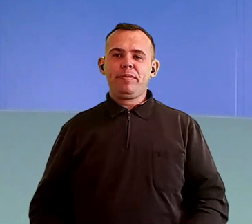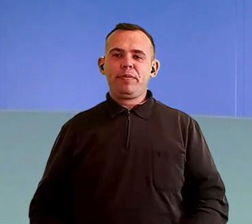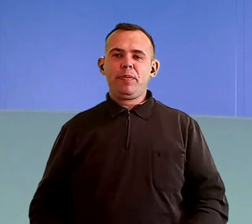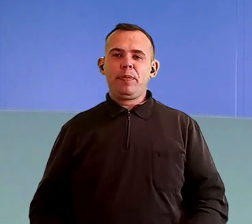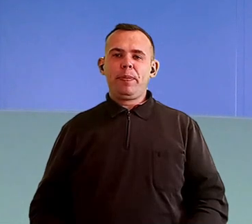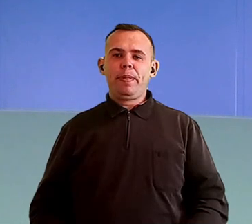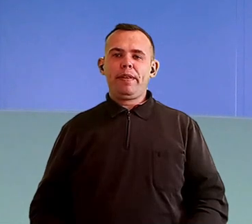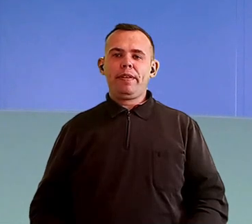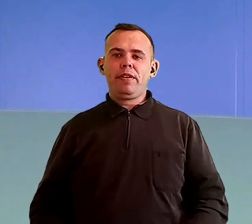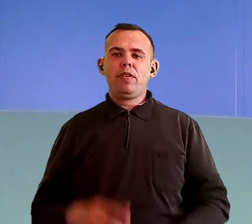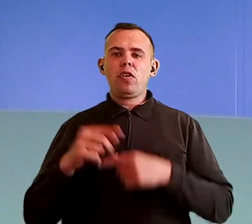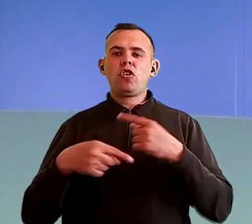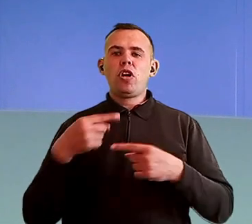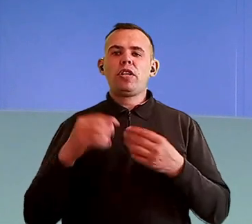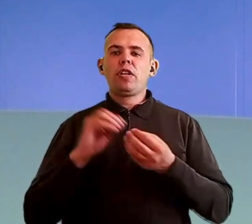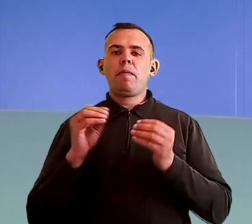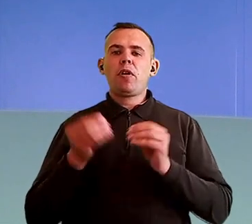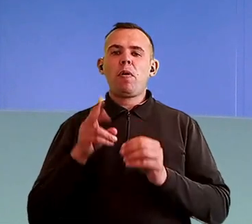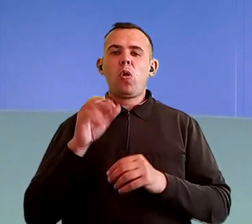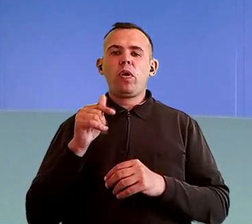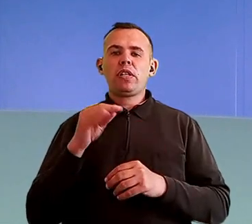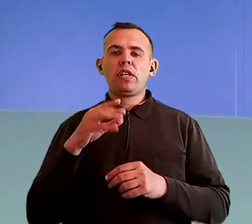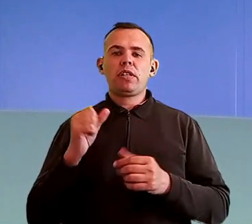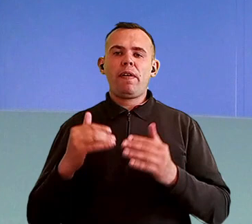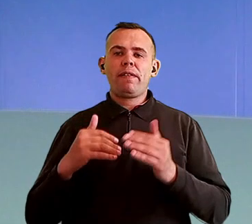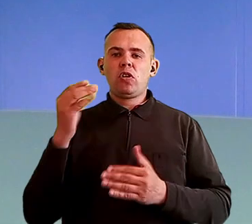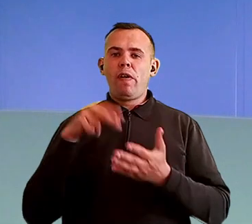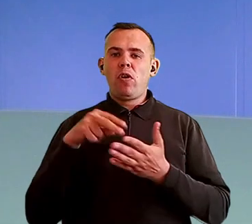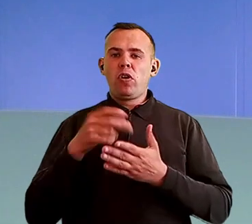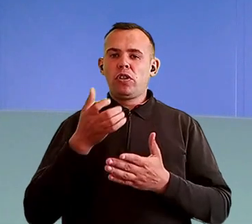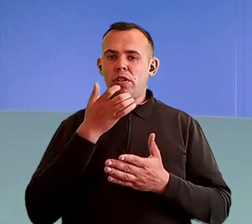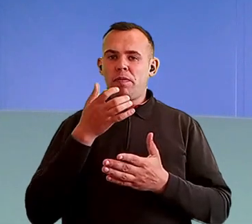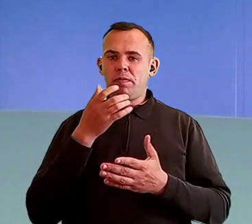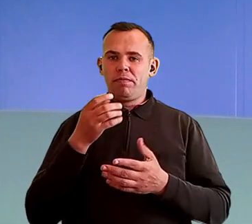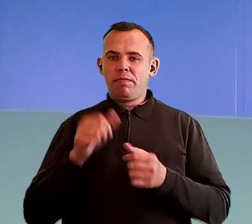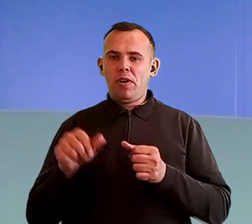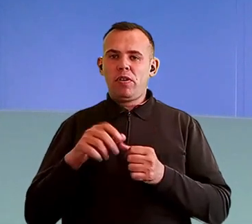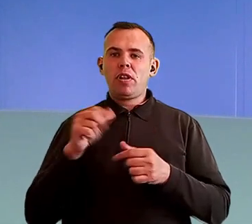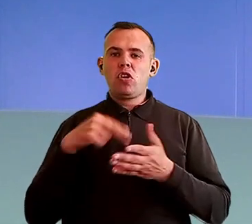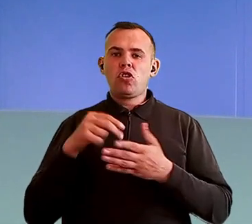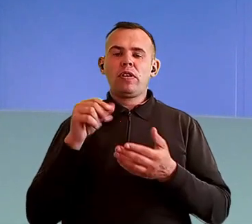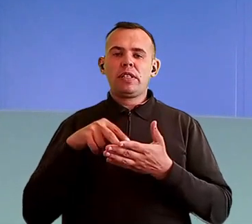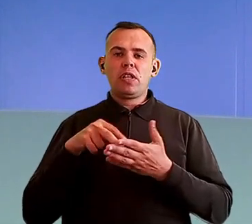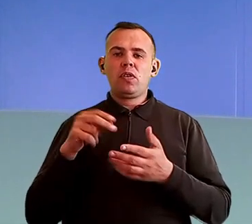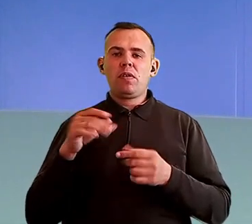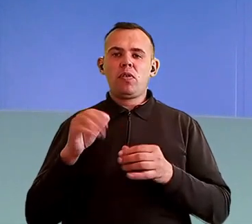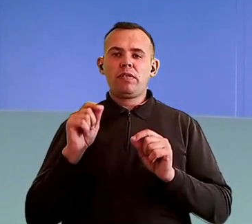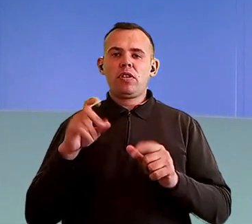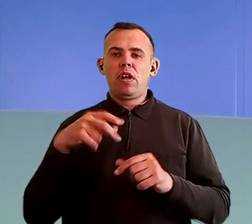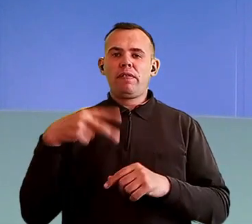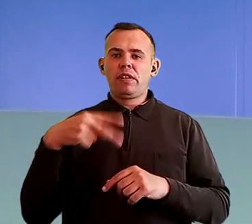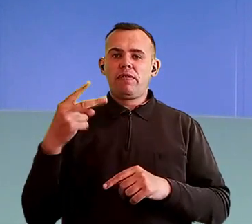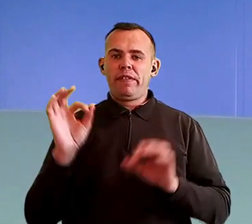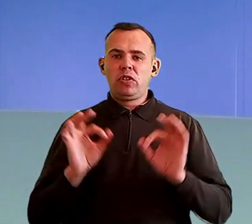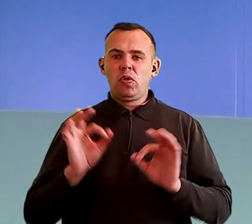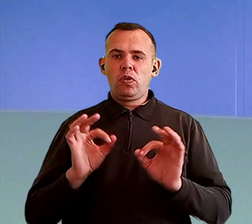Через проблеми логістики та високу вартість пального. На Черкащині ціни на овочі та фрукти зросли на 22%. Повідомили